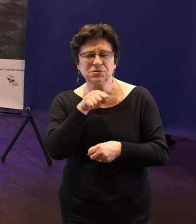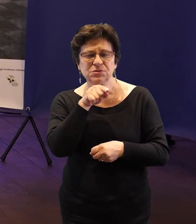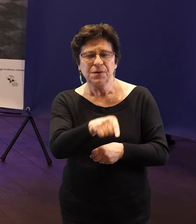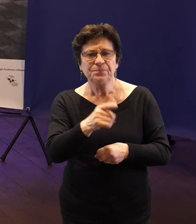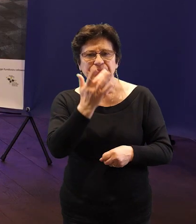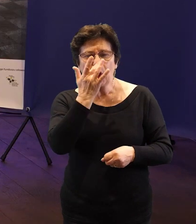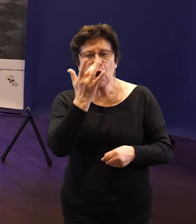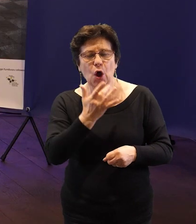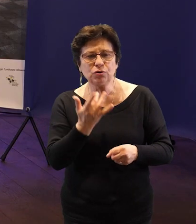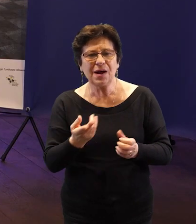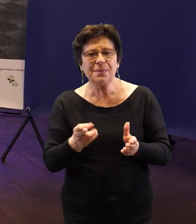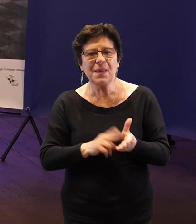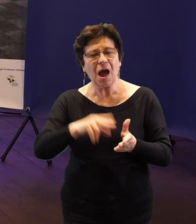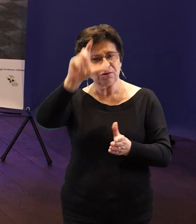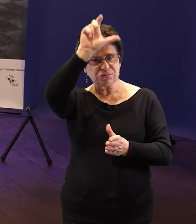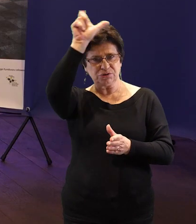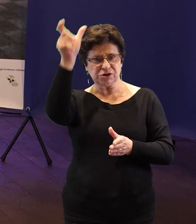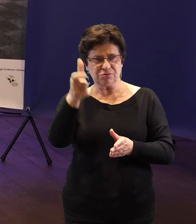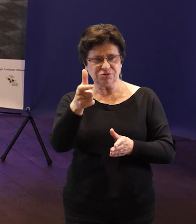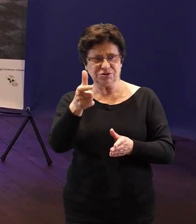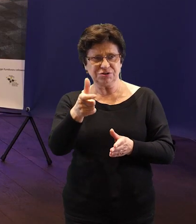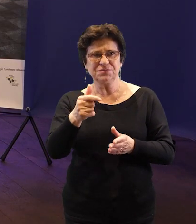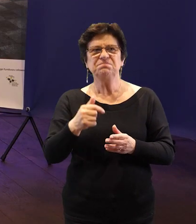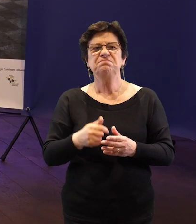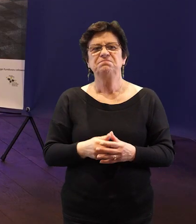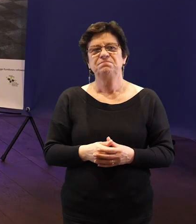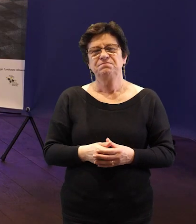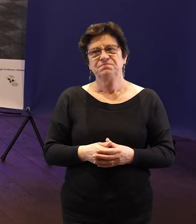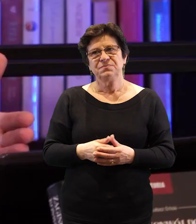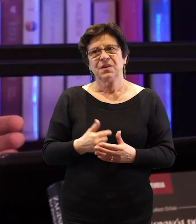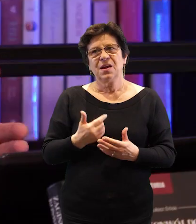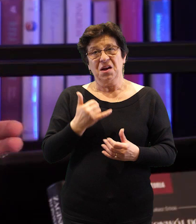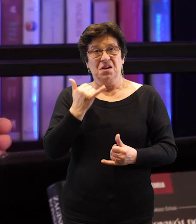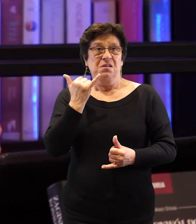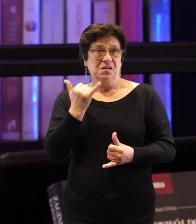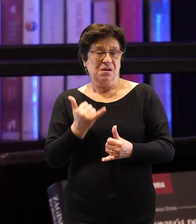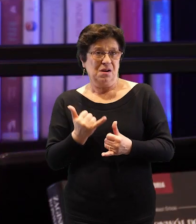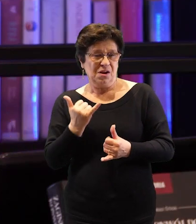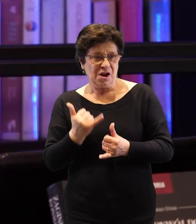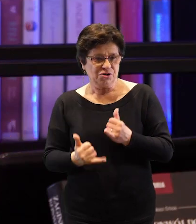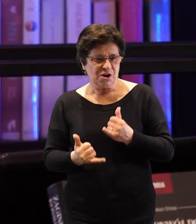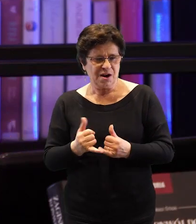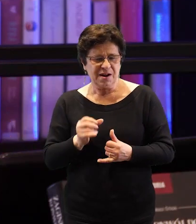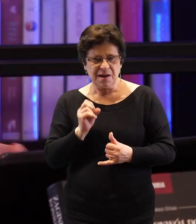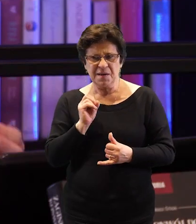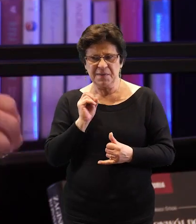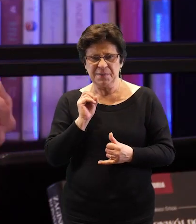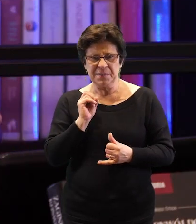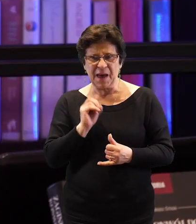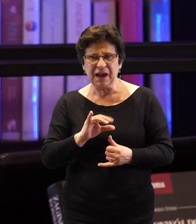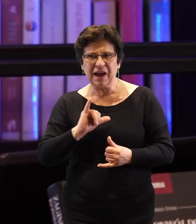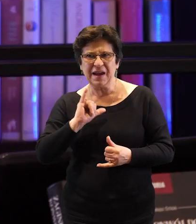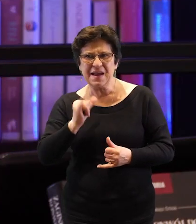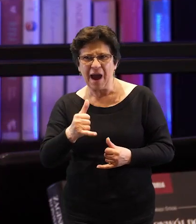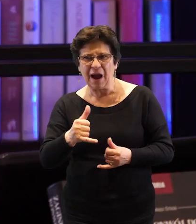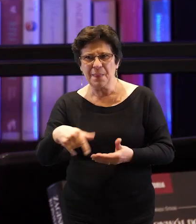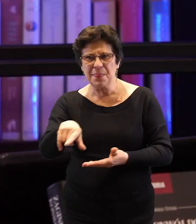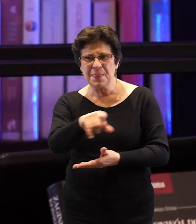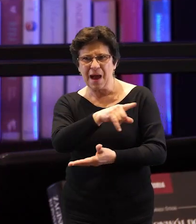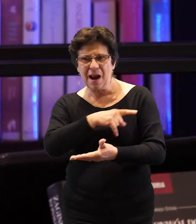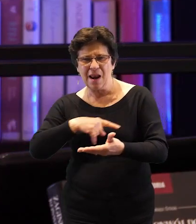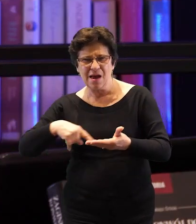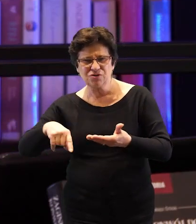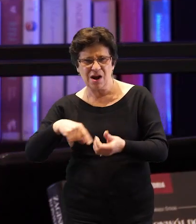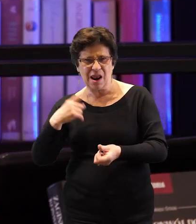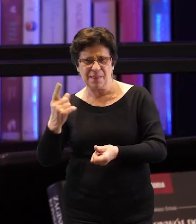Księżyc. Więc argument był dla mnie jak najbardziej logiczny. No, jeżeli takie konstrukcje jak latające talerze faktycznie